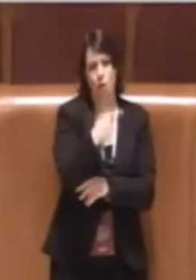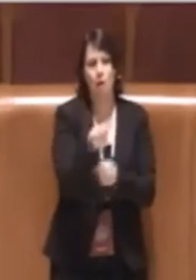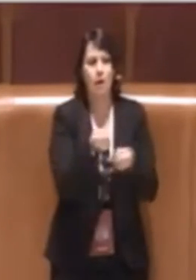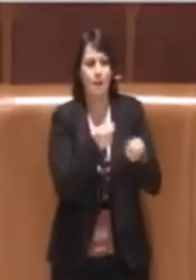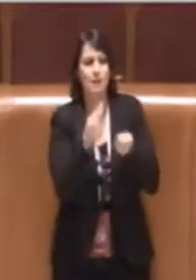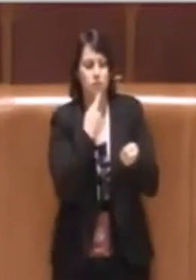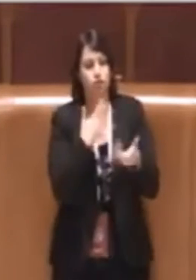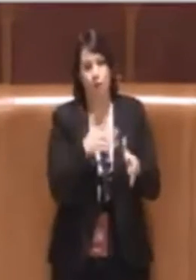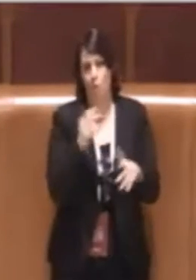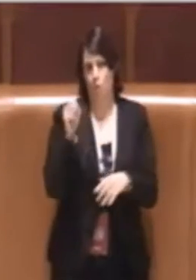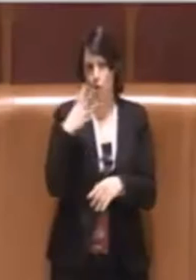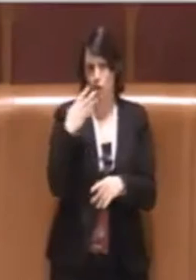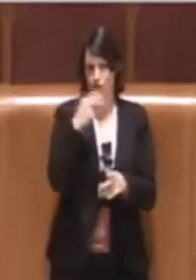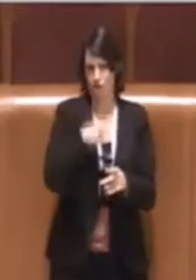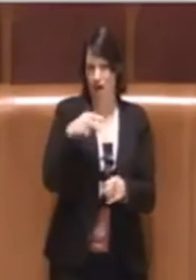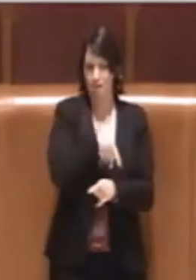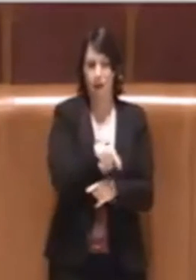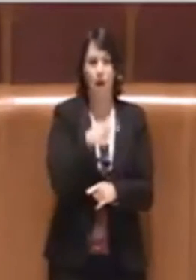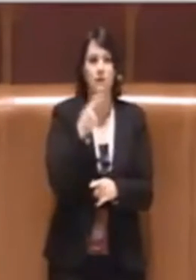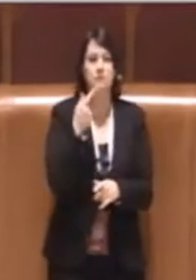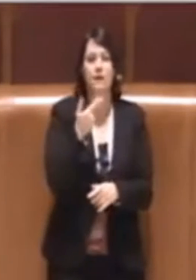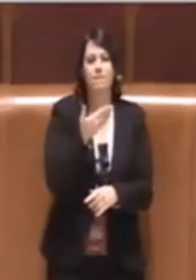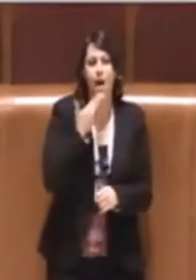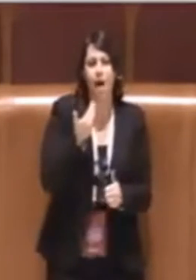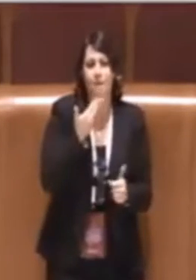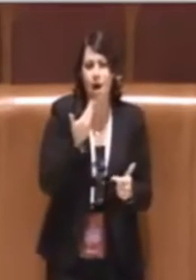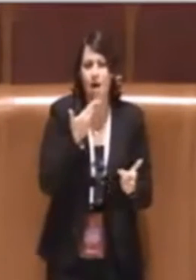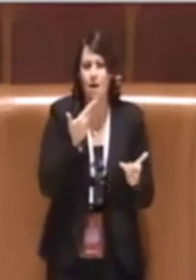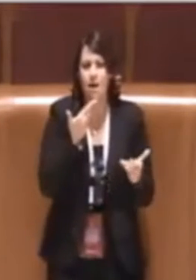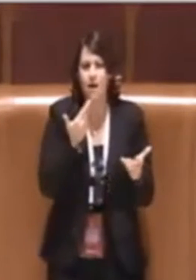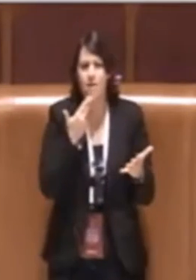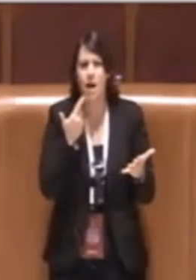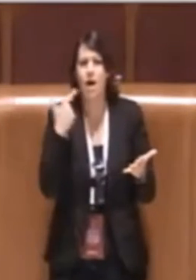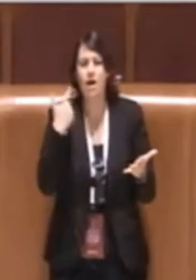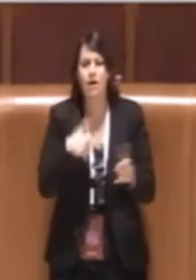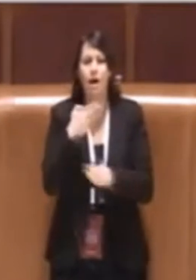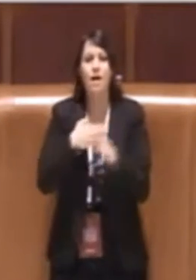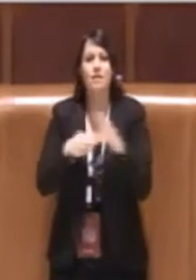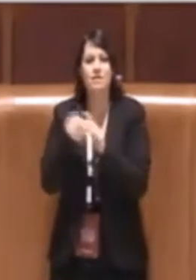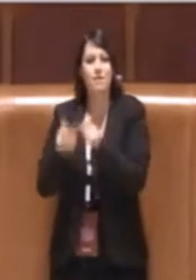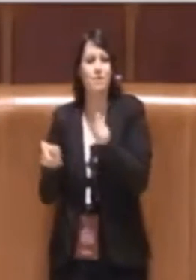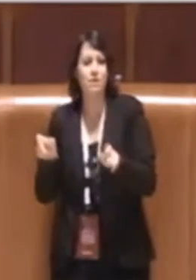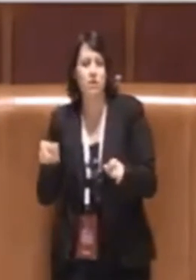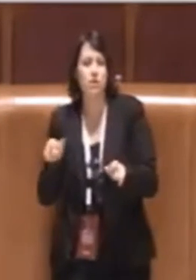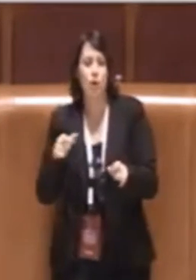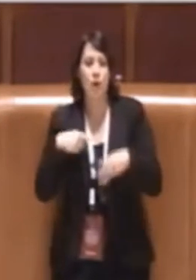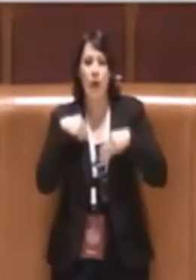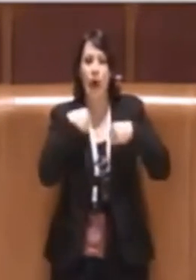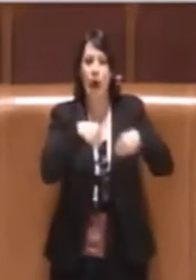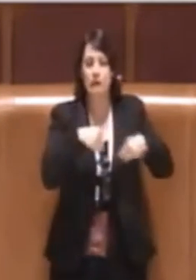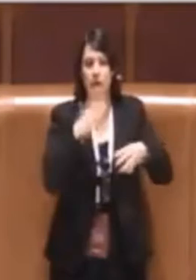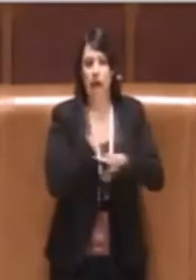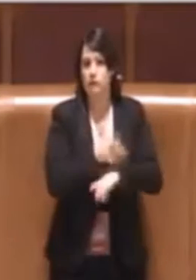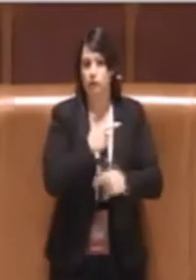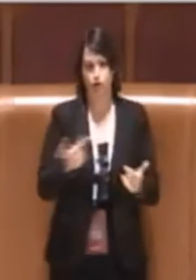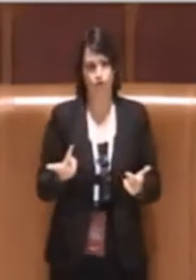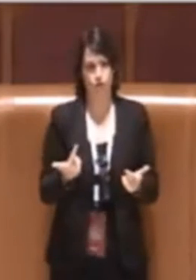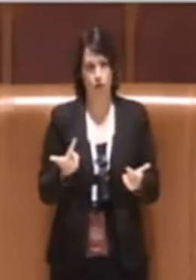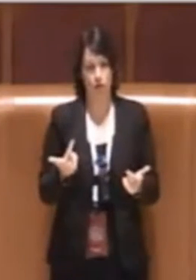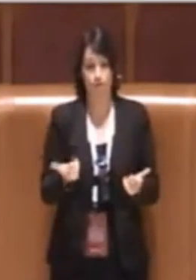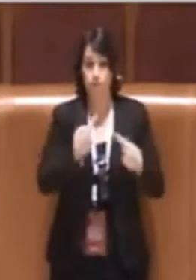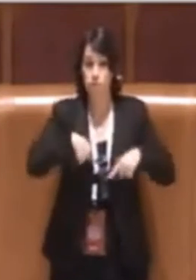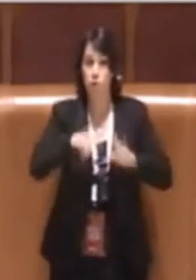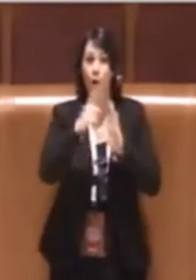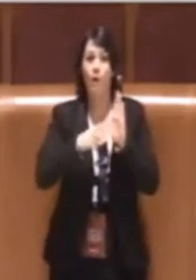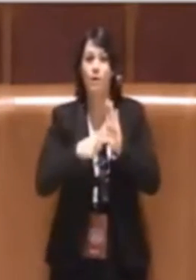14 anni fa, è chiaramente inaccessibile alle persone con disabilità. Noi abbiamo dimostrato anche negli ultimi mesi di